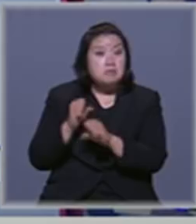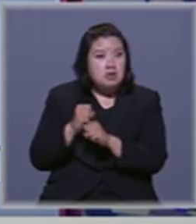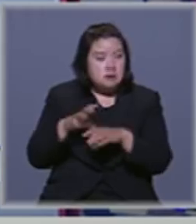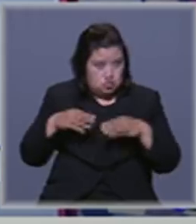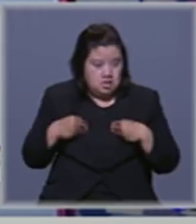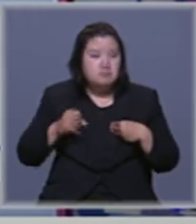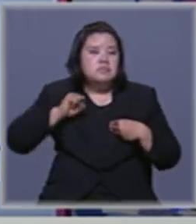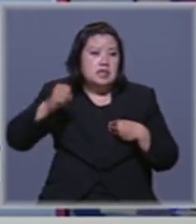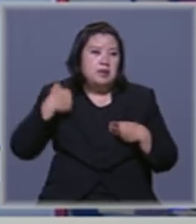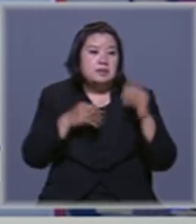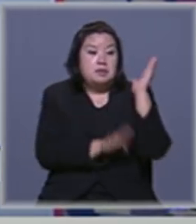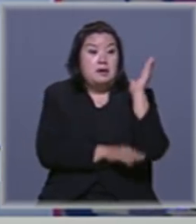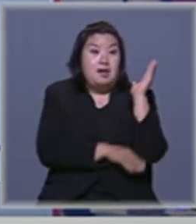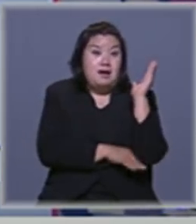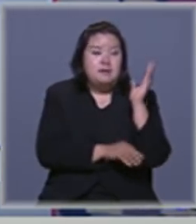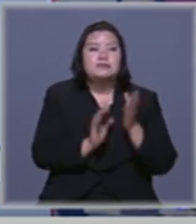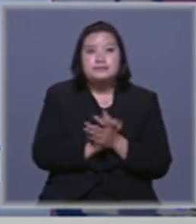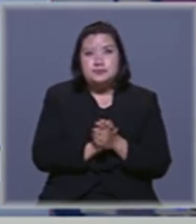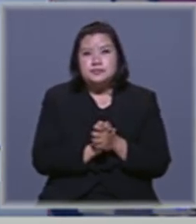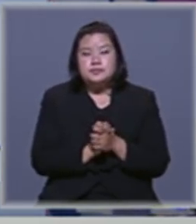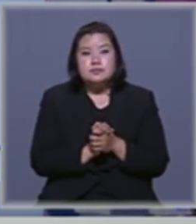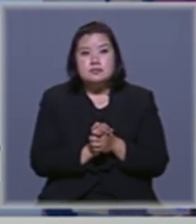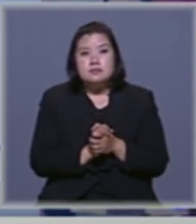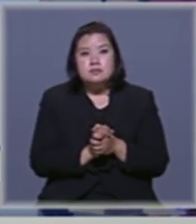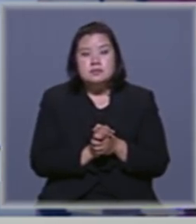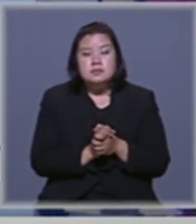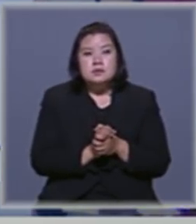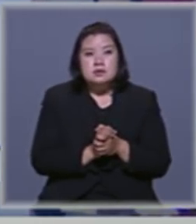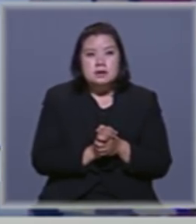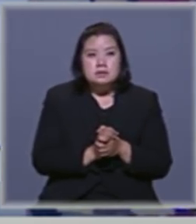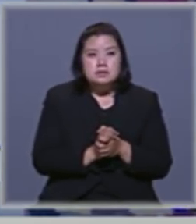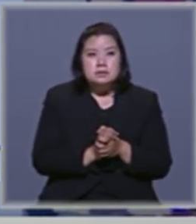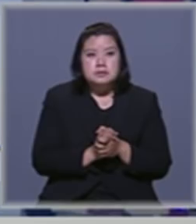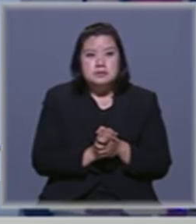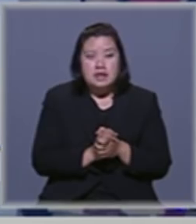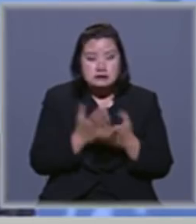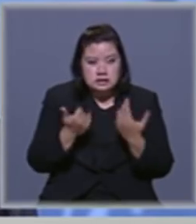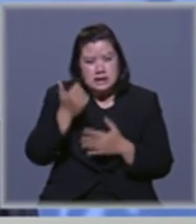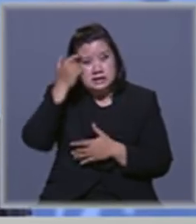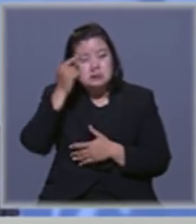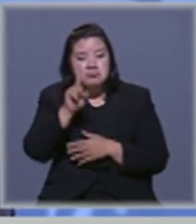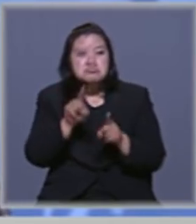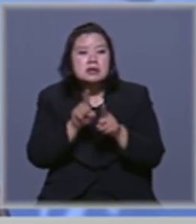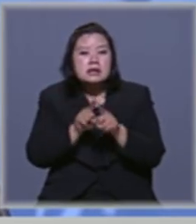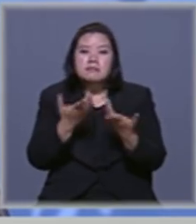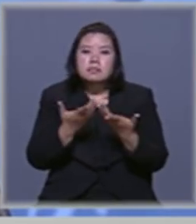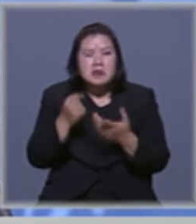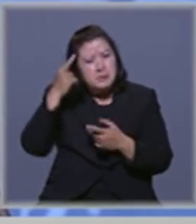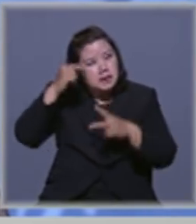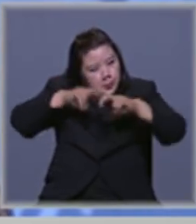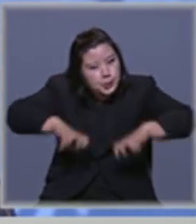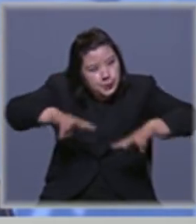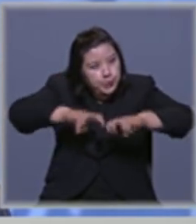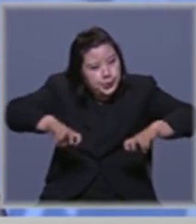ที่หมายถึงว่าเห็นด้วยหมายว่าไม่ใช่เห็นด้วยแต่พิชิตไม่ได้บอกว่าเห็นด้วยไม่เป็นการวิเคราะห์ว่าเพราะฉะนั้นเองน